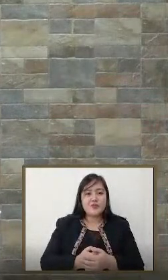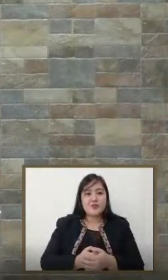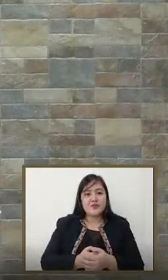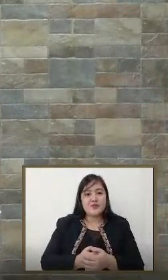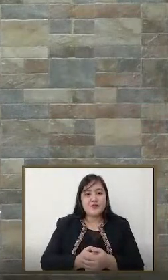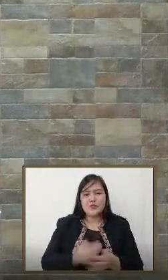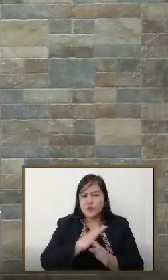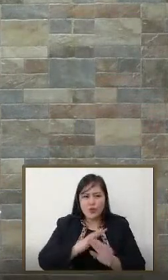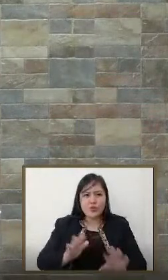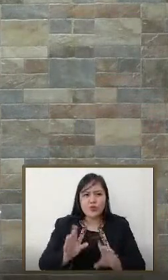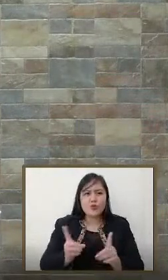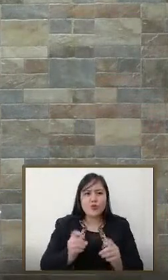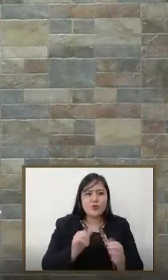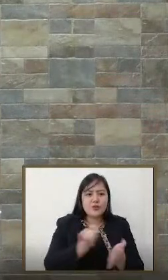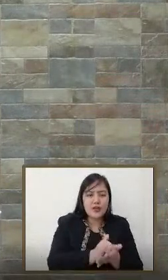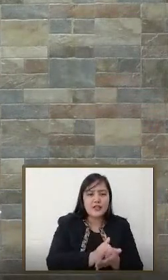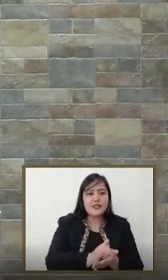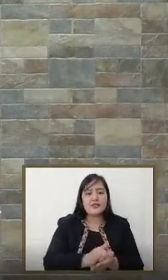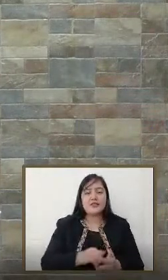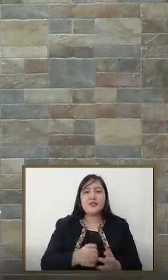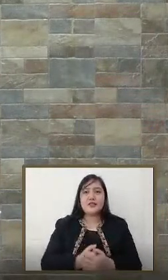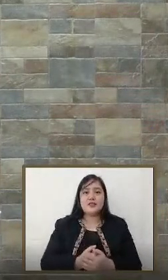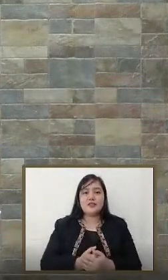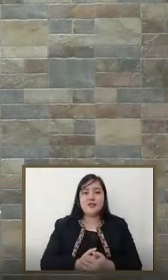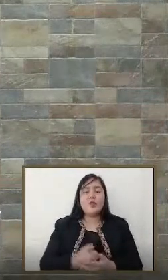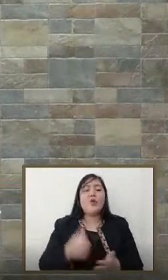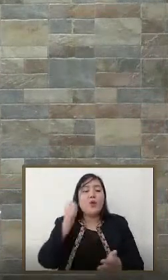kung alam mo naman ang wisdom mo ay hanggang...